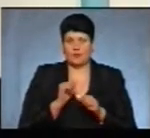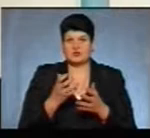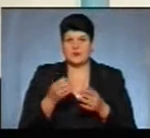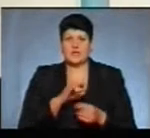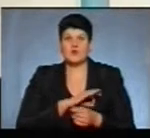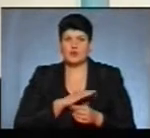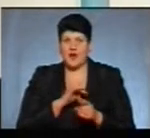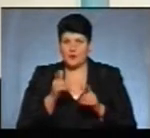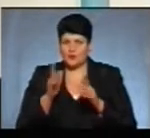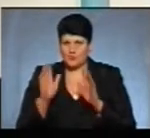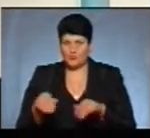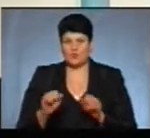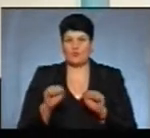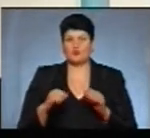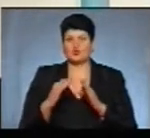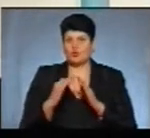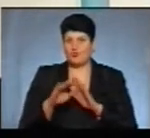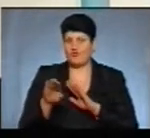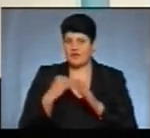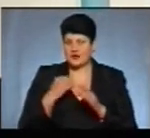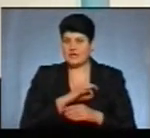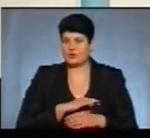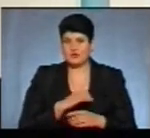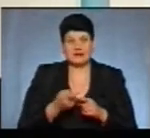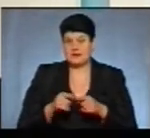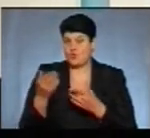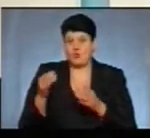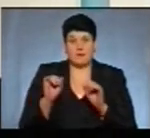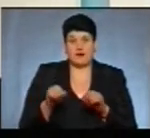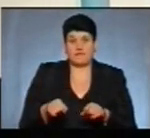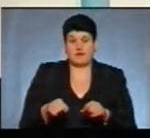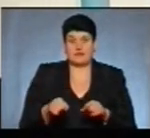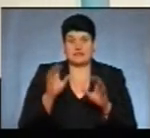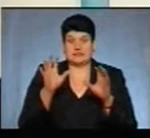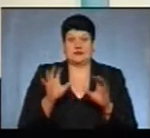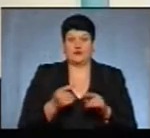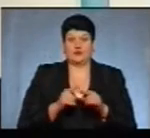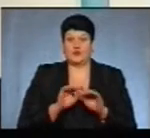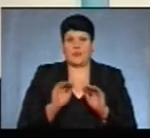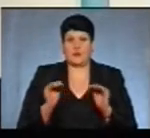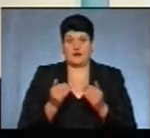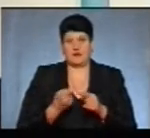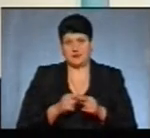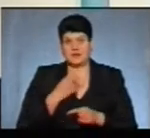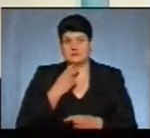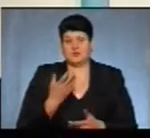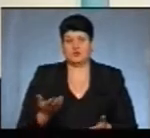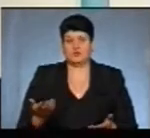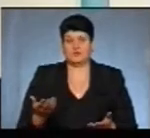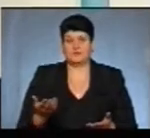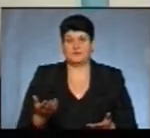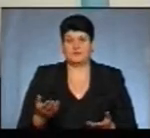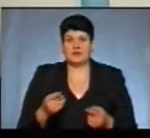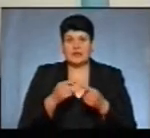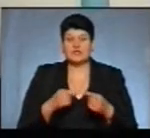згоду. Може навіть додому викликати нотаріуса, це його право. Закон цього не обмежує, але це смішно. От. Чітко закон